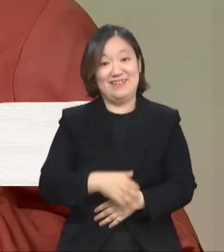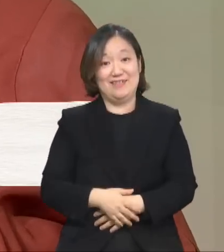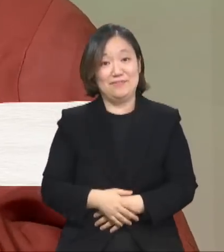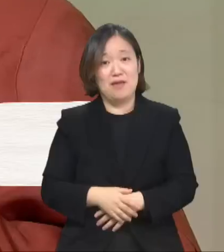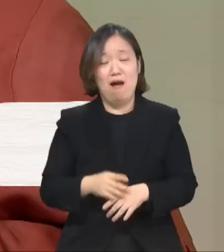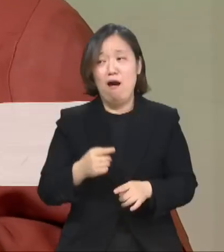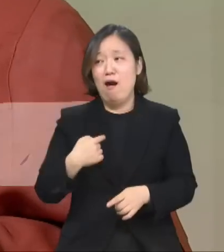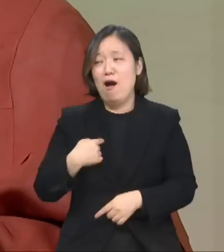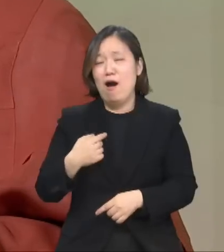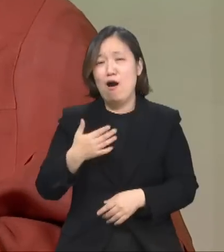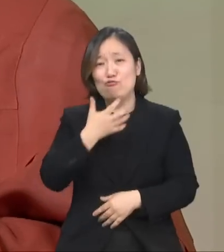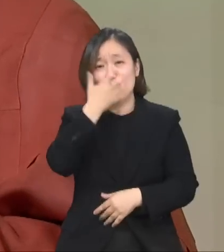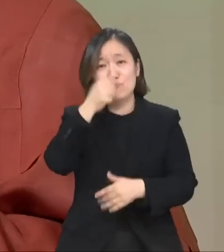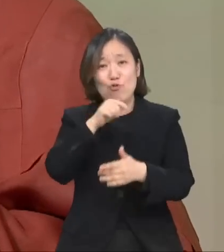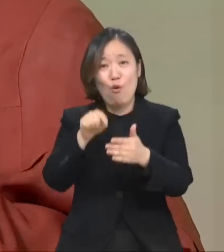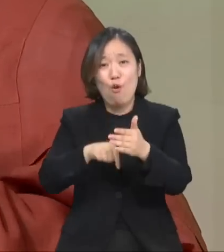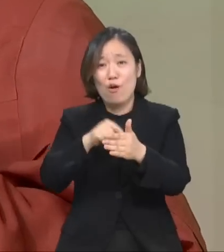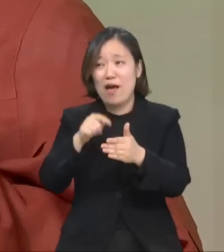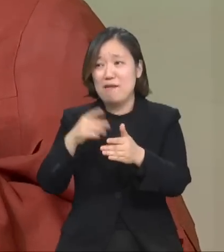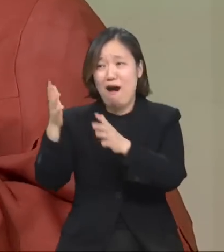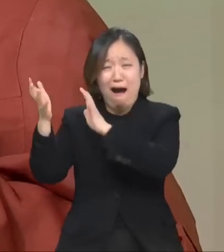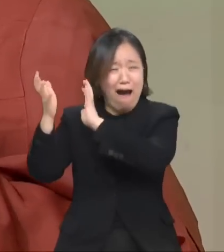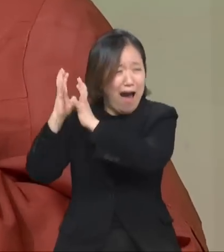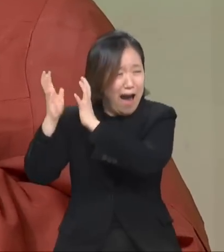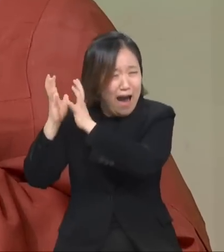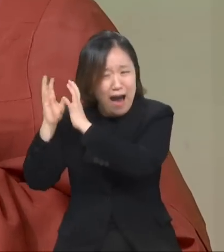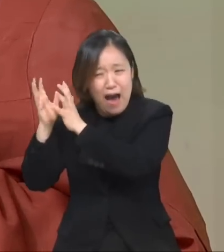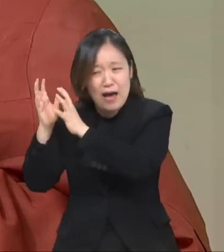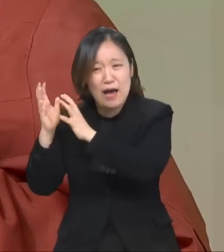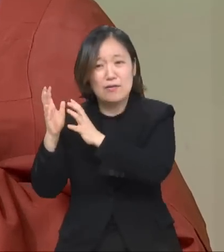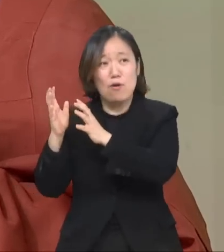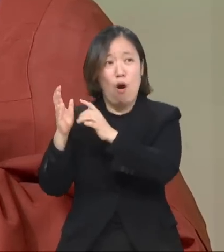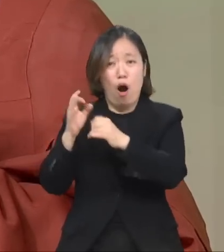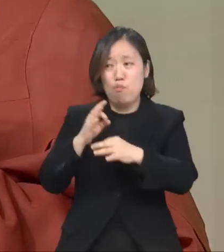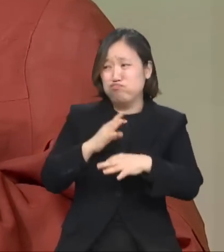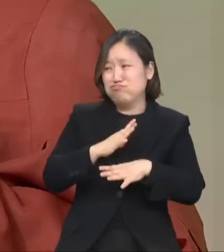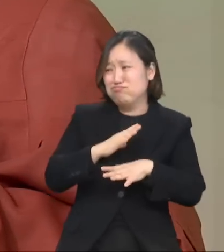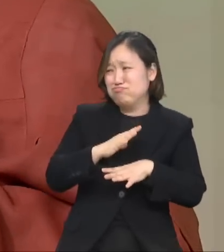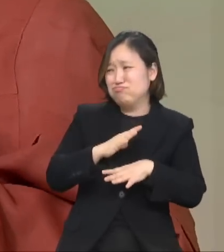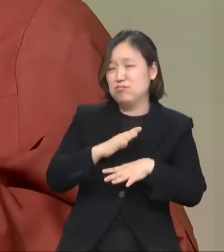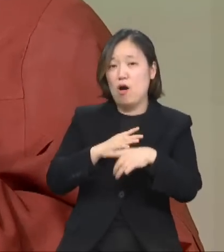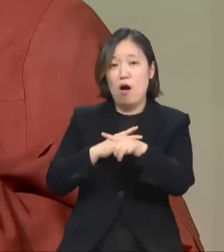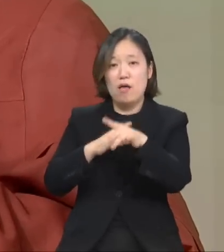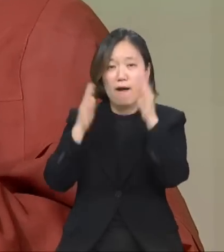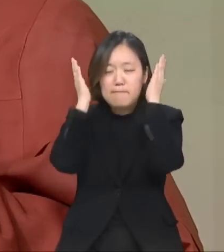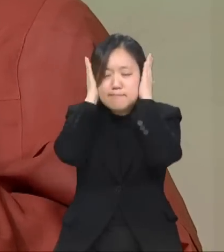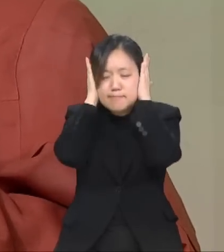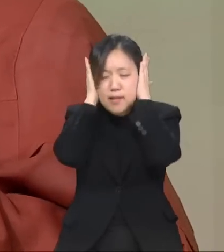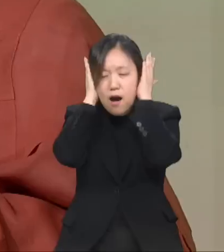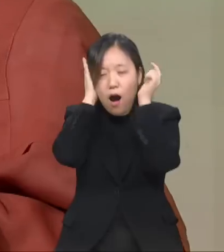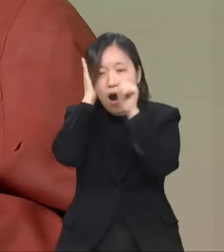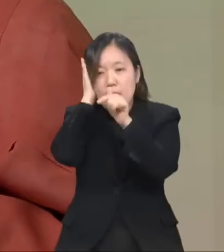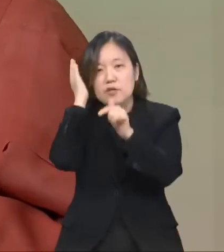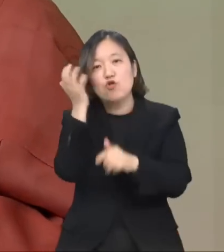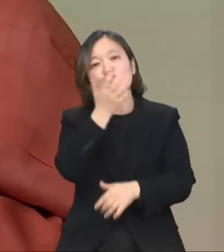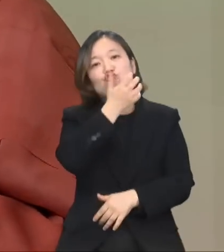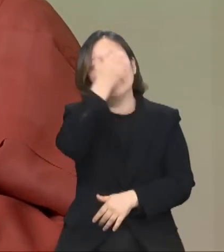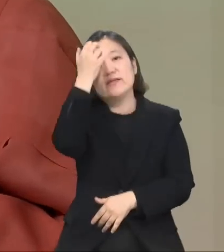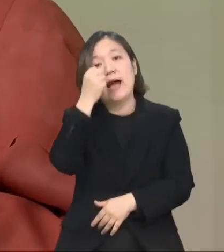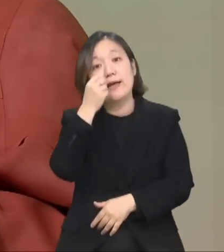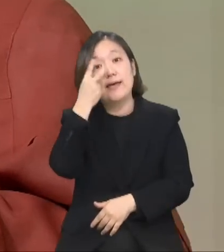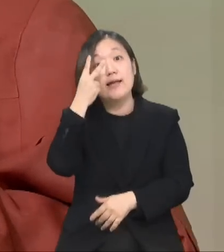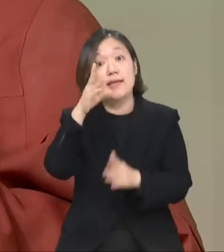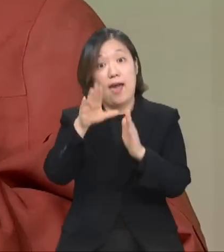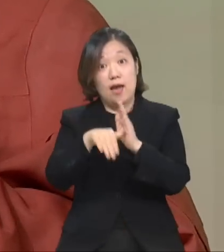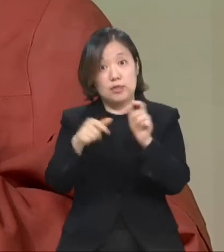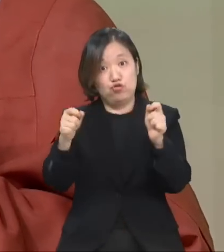어디서 막 비명소리가 들리니까 너무 무서워서 이제 귀를 딱 막았고 꿈에서 딱 깼는데 꿈에서